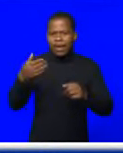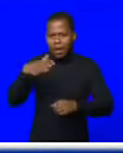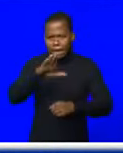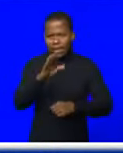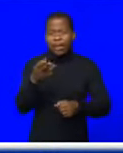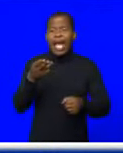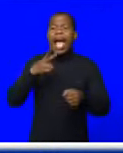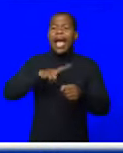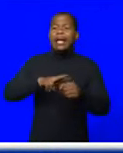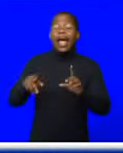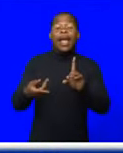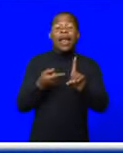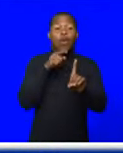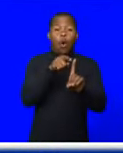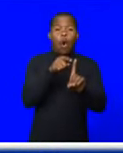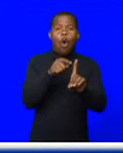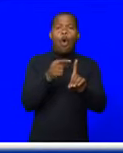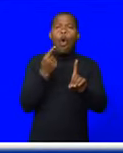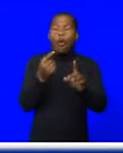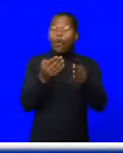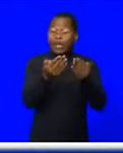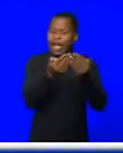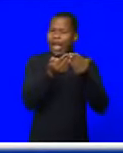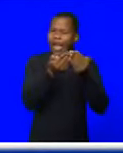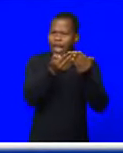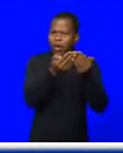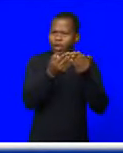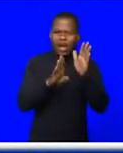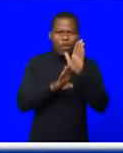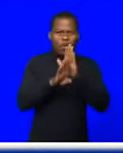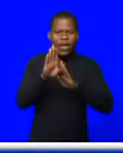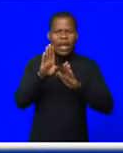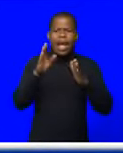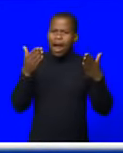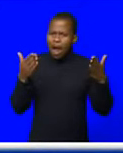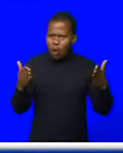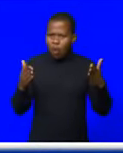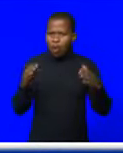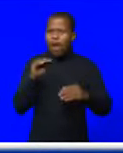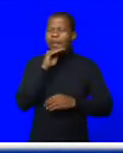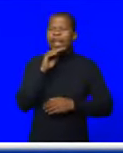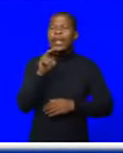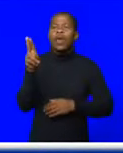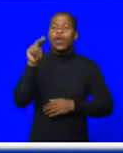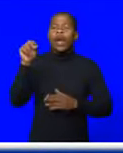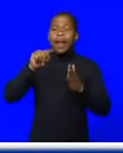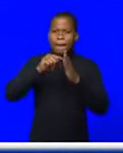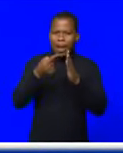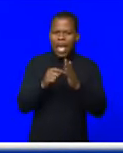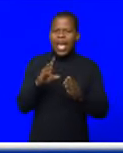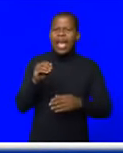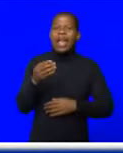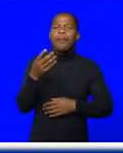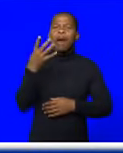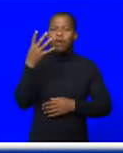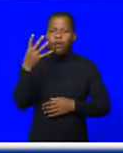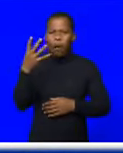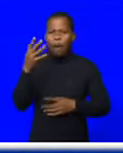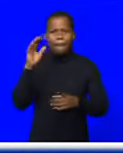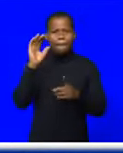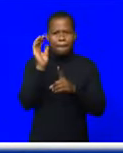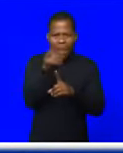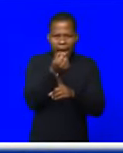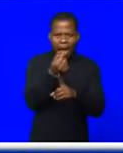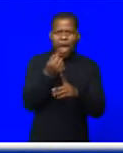sasidlale lichaza lelibonakalako kutemfundo lokufeza ligoli lamhlaba leli Consaco lesine lelicizelela ukuthi wonke umuntu